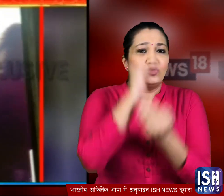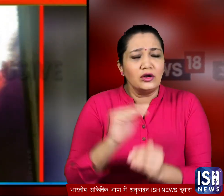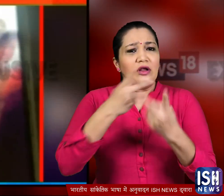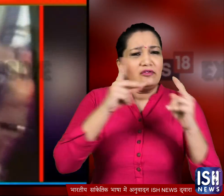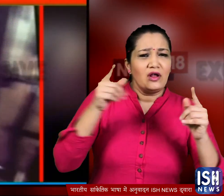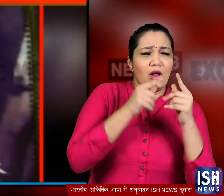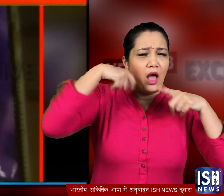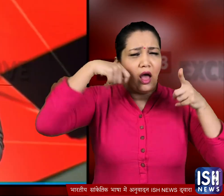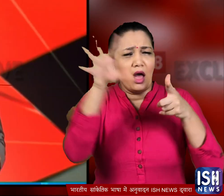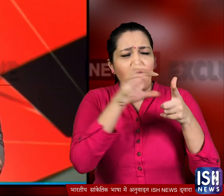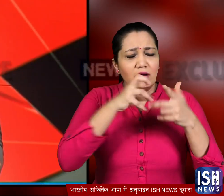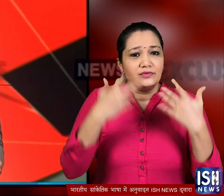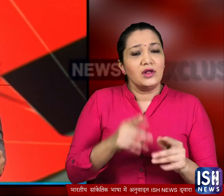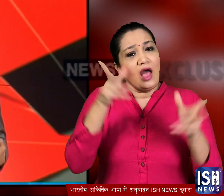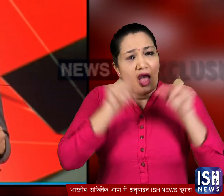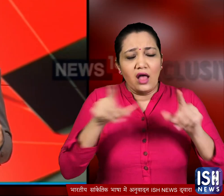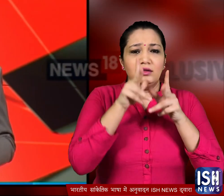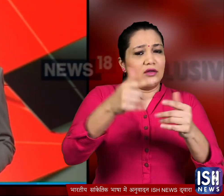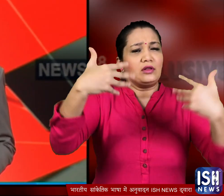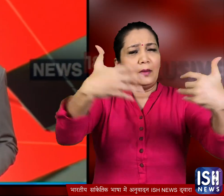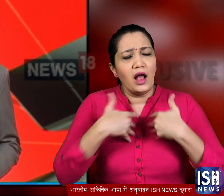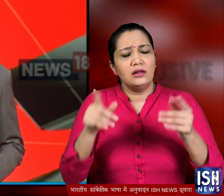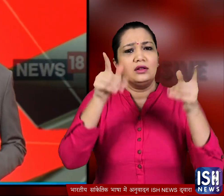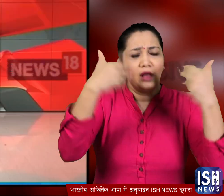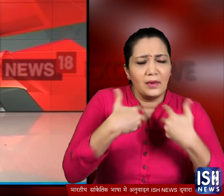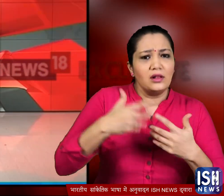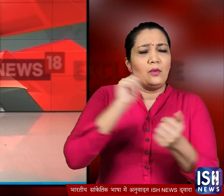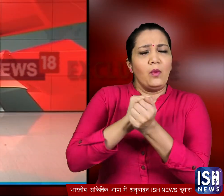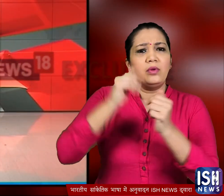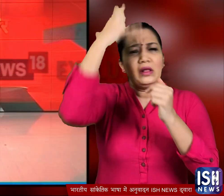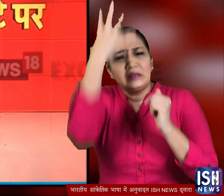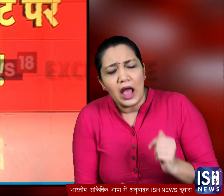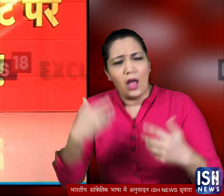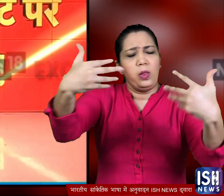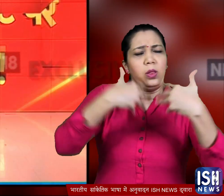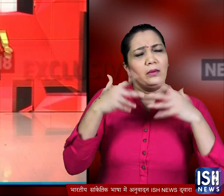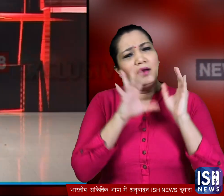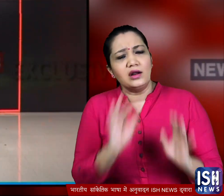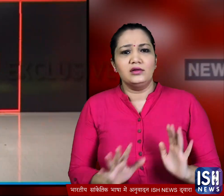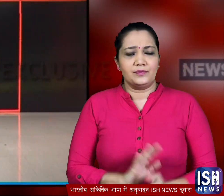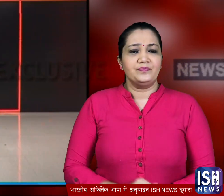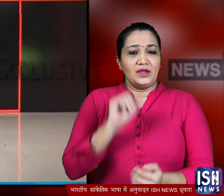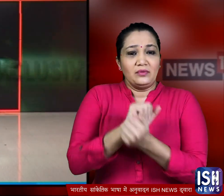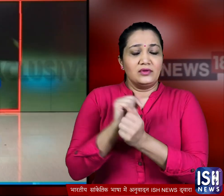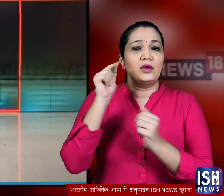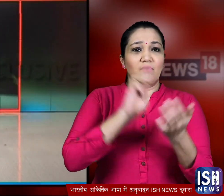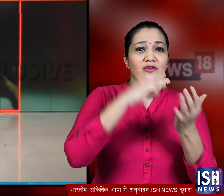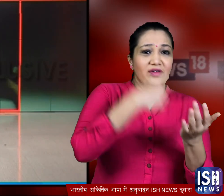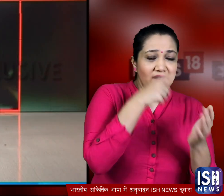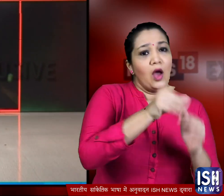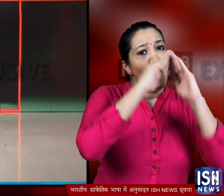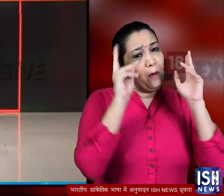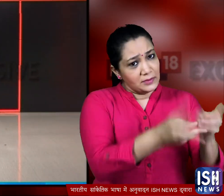कदम का वीडियो बनाया और लगातार ये कहती रही कि उन्हें परेशान करने के लिए पुलिस आधी रात को घर में घुसी। जिस समय पुलिस आई, मुनव्वर